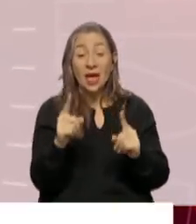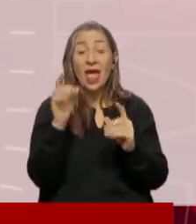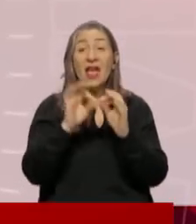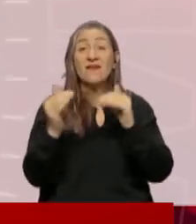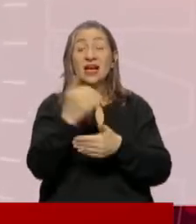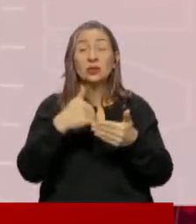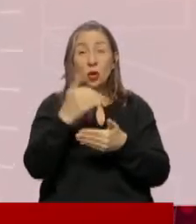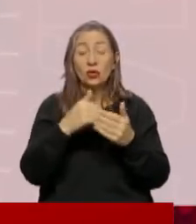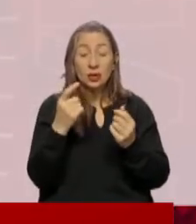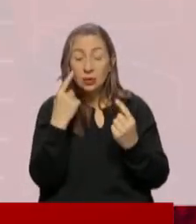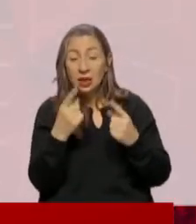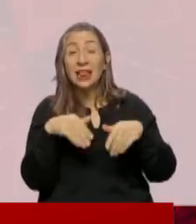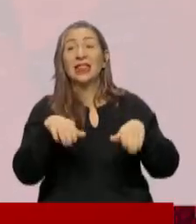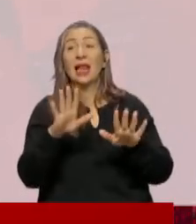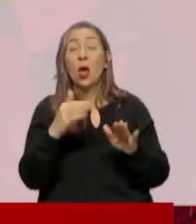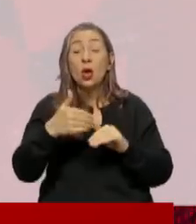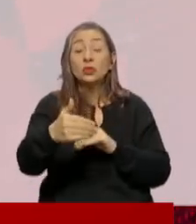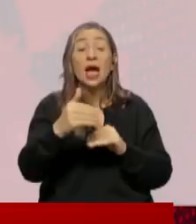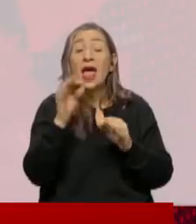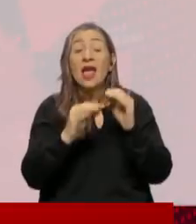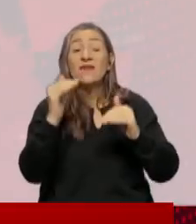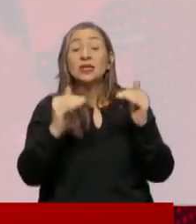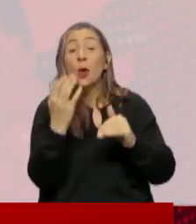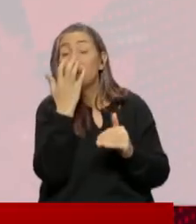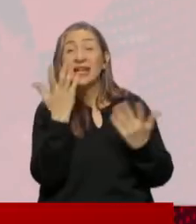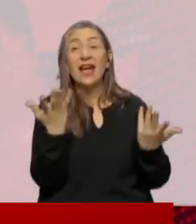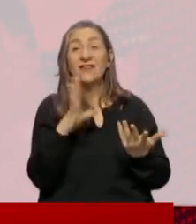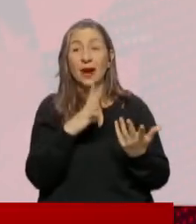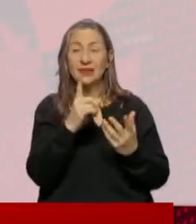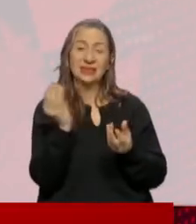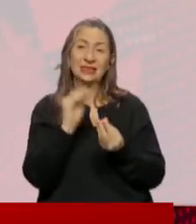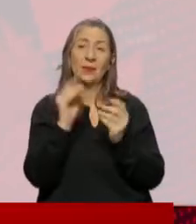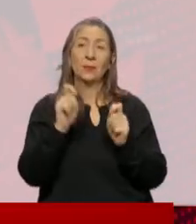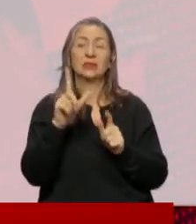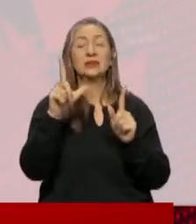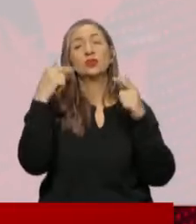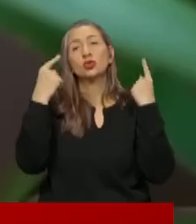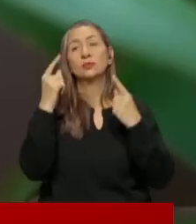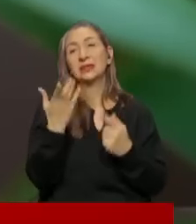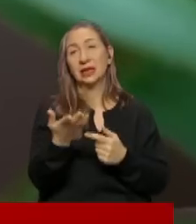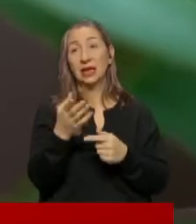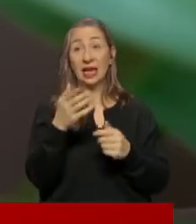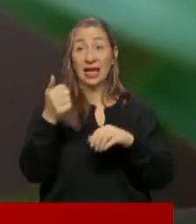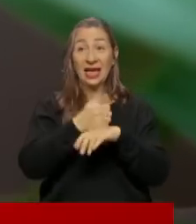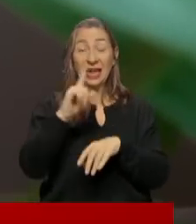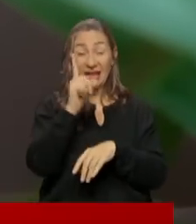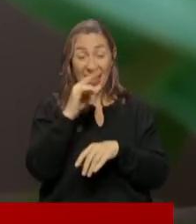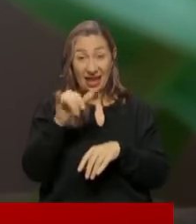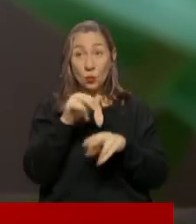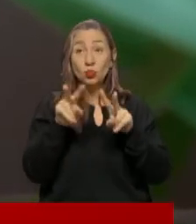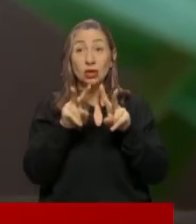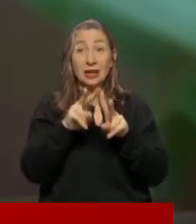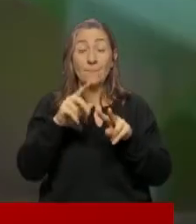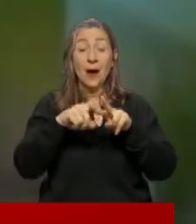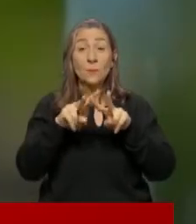enflasyon verileriyle hareket ederek değil, önümüzdeki dönem enflasyon beklentileri ışığında bir zam yapılması düşünülmeli. İktidara yakın MÜSİAD'ın başkanı